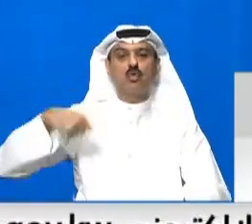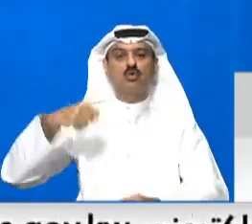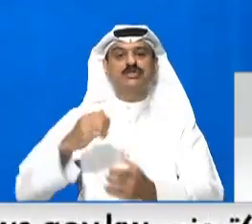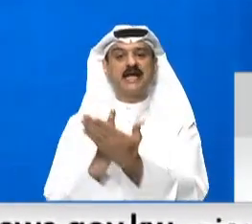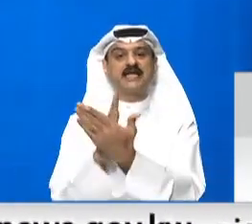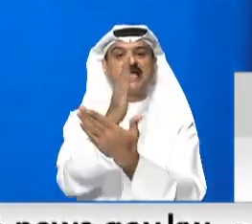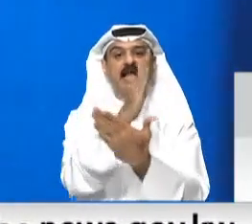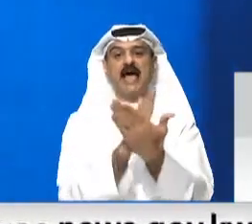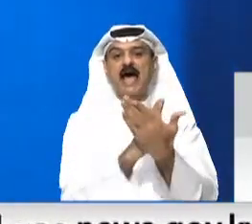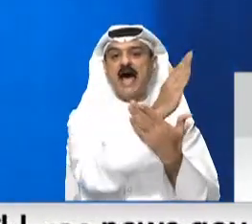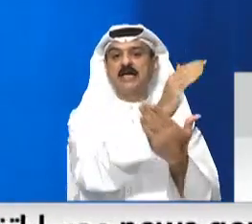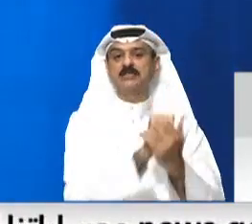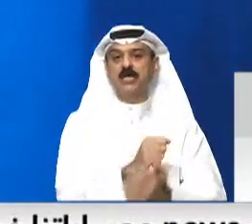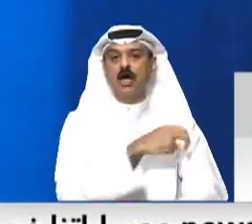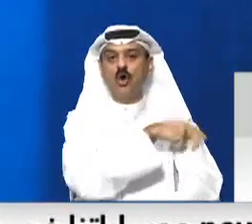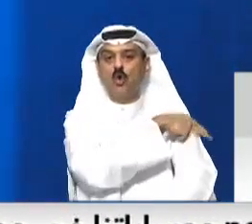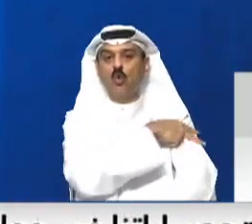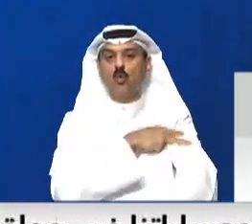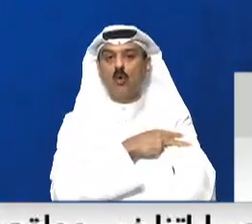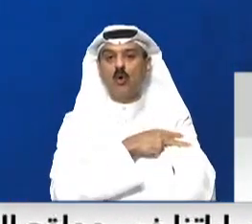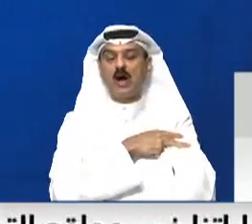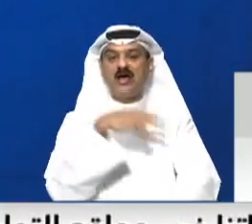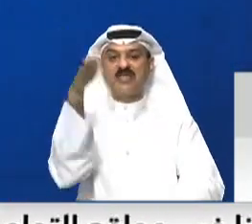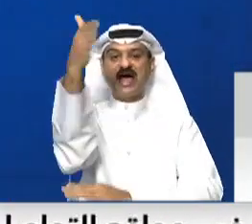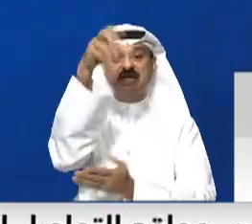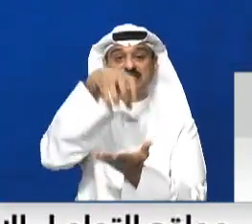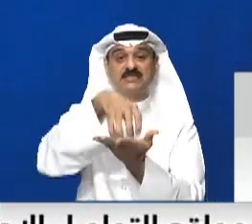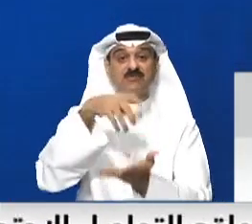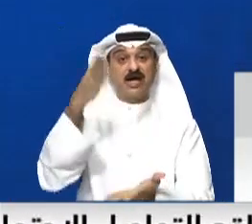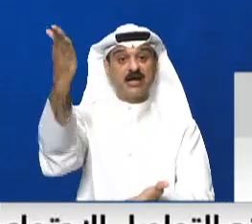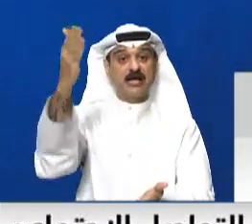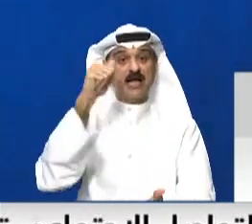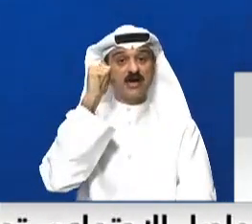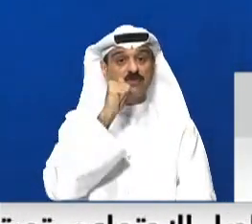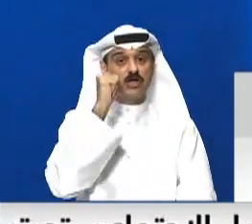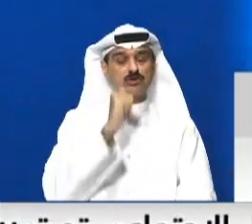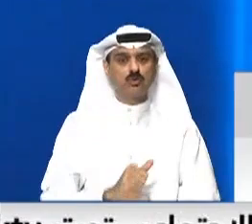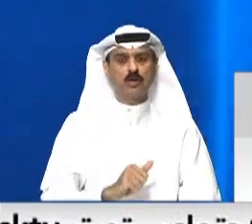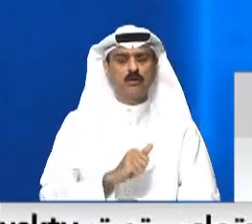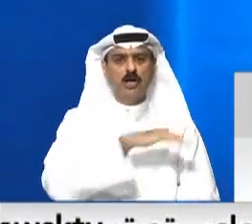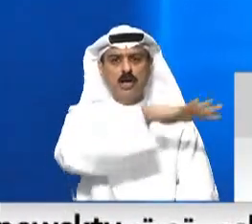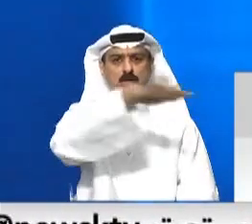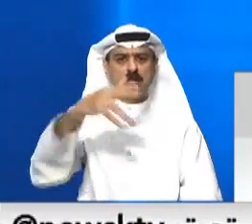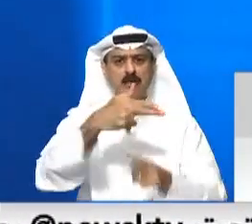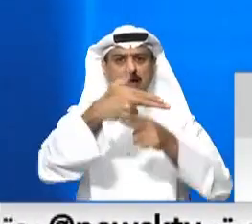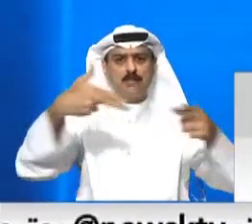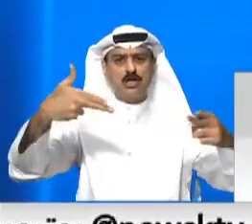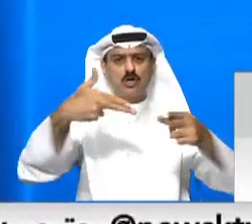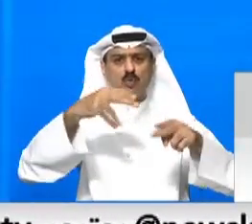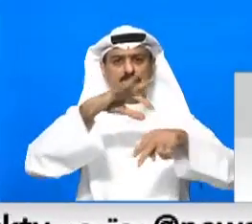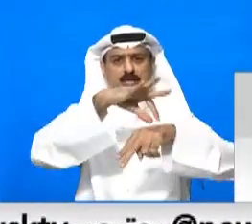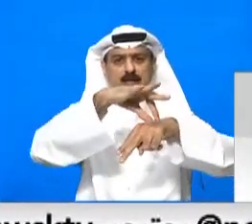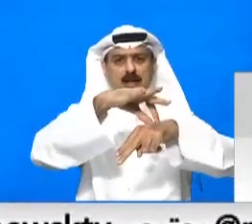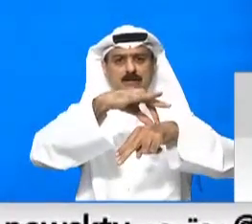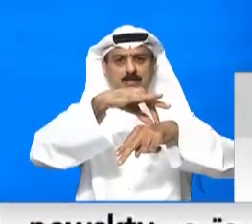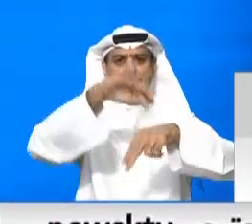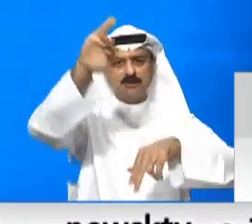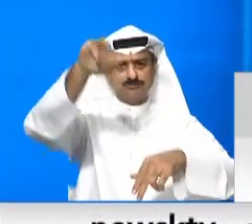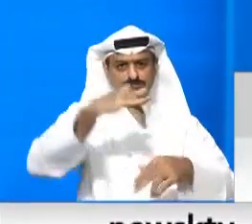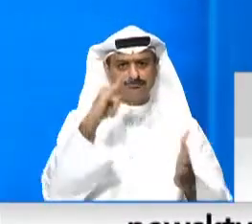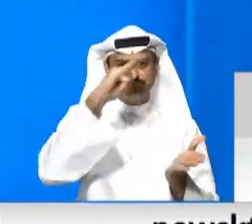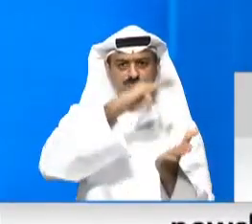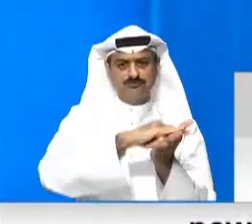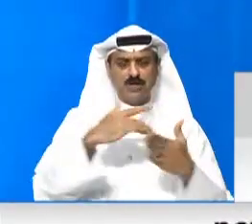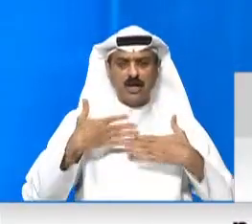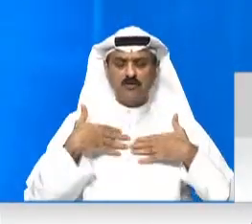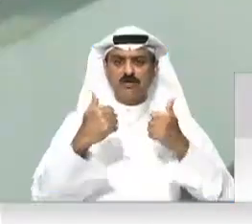الخارجية وأعضاء السفارة الكويتية في السودان في تأمين سلامة عودة كافة المواطنين الكويتيين إلى البلاد. جاء ذلك